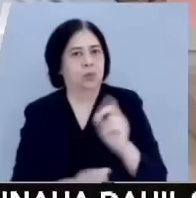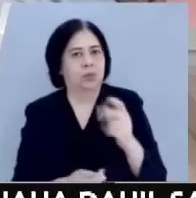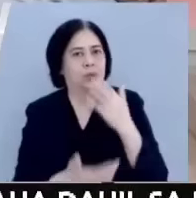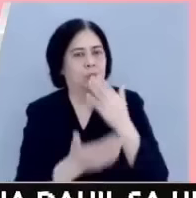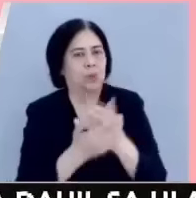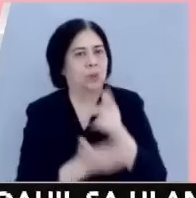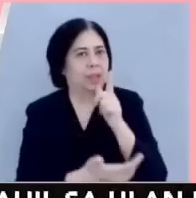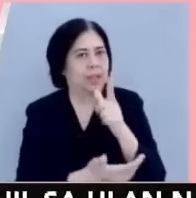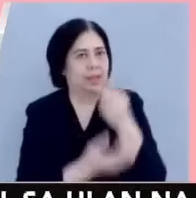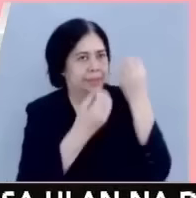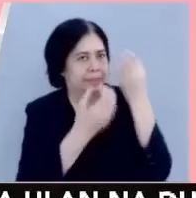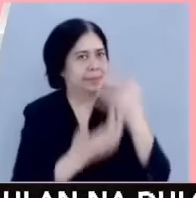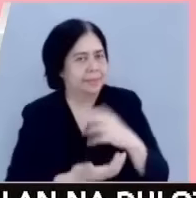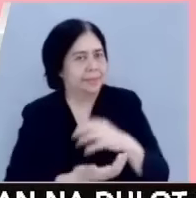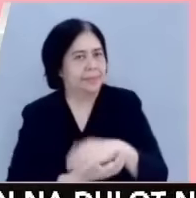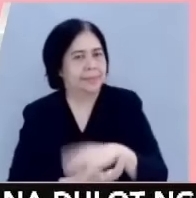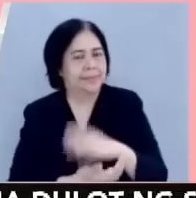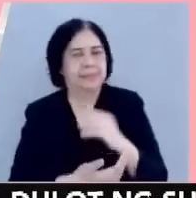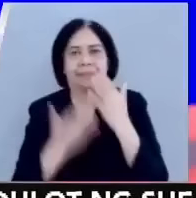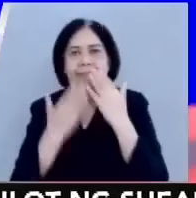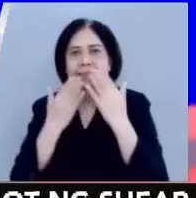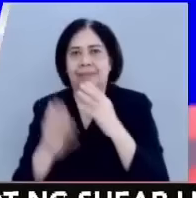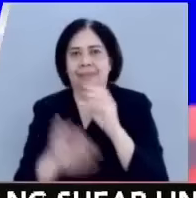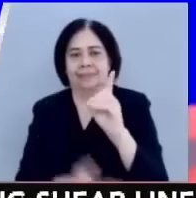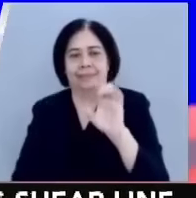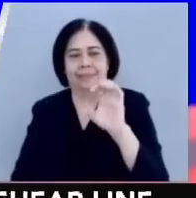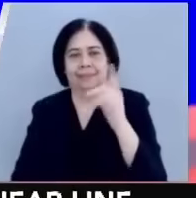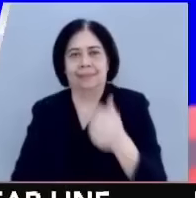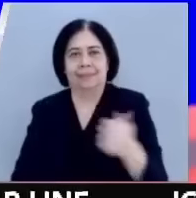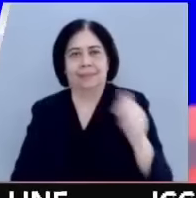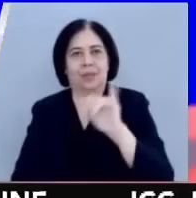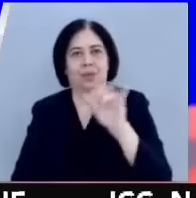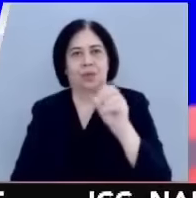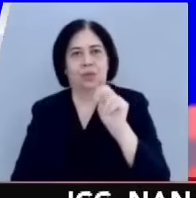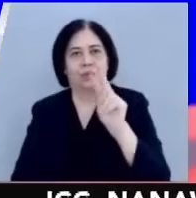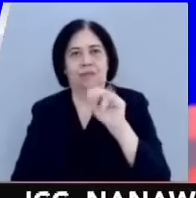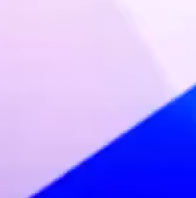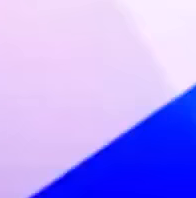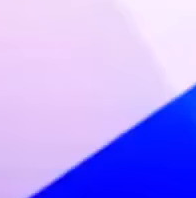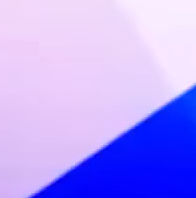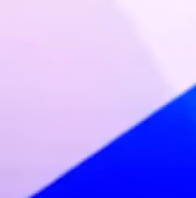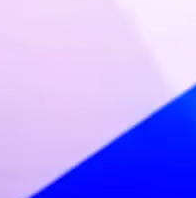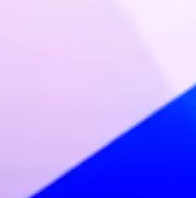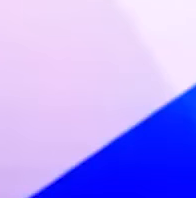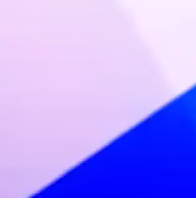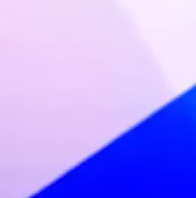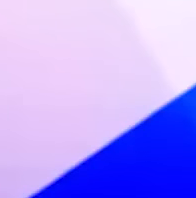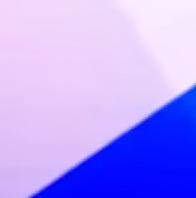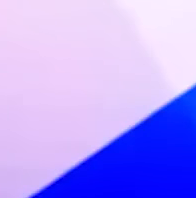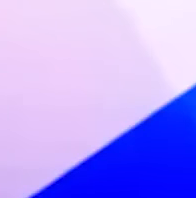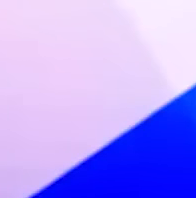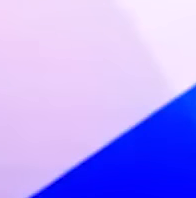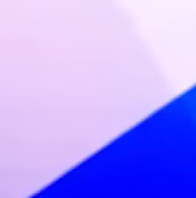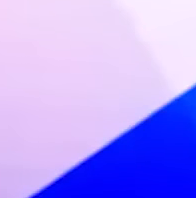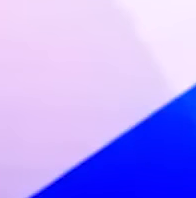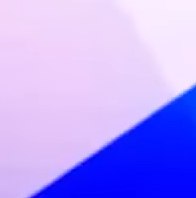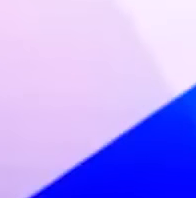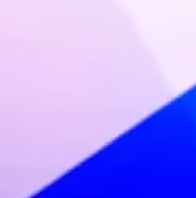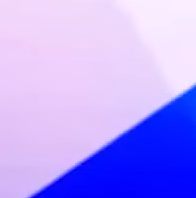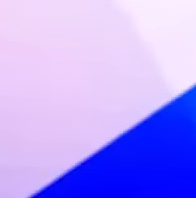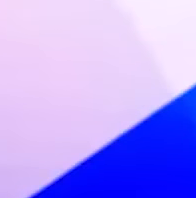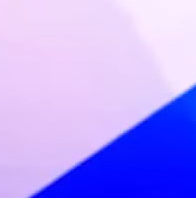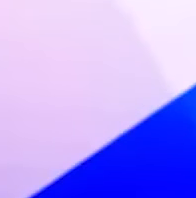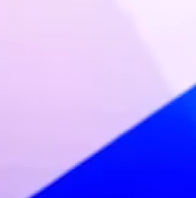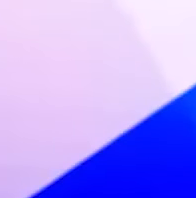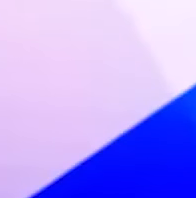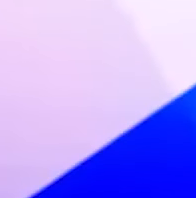kami at maraming salamat d secretary JN rema Igan mauna ka sa mga balita mag-subscribe